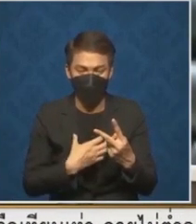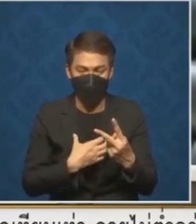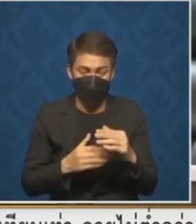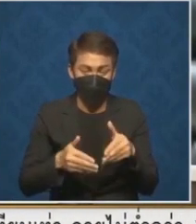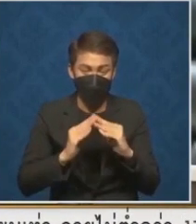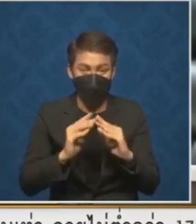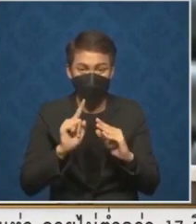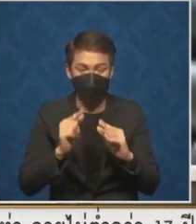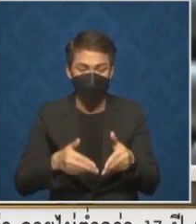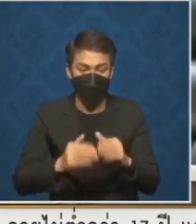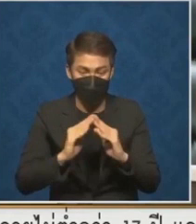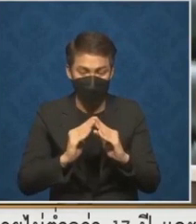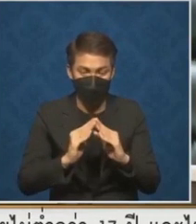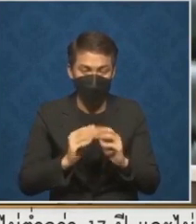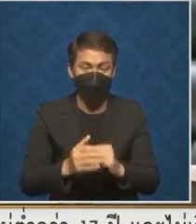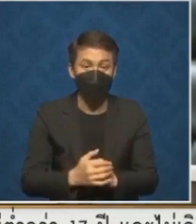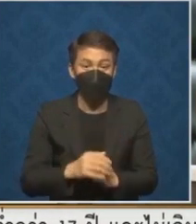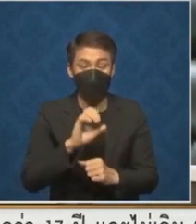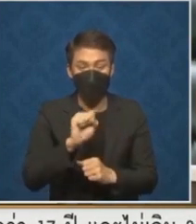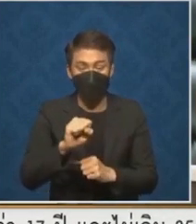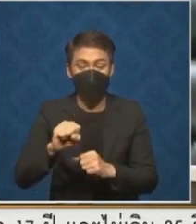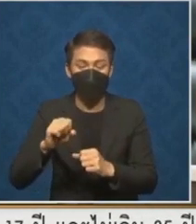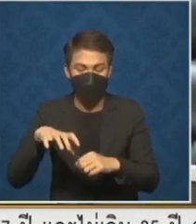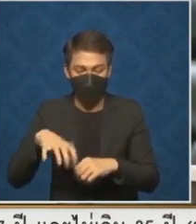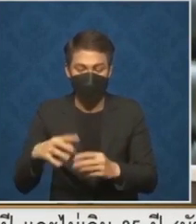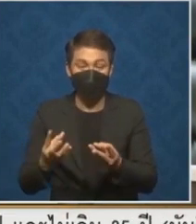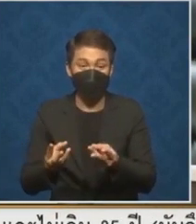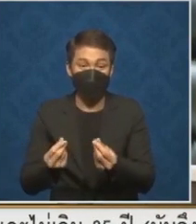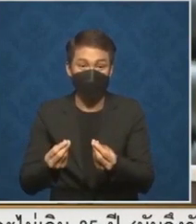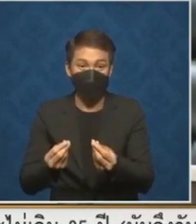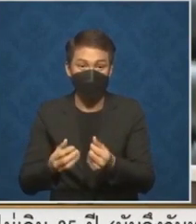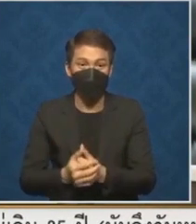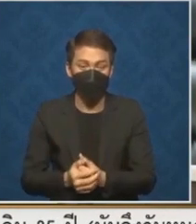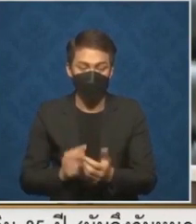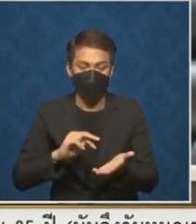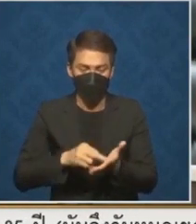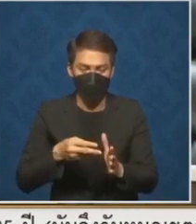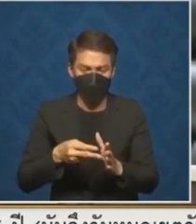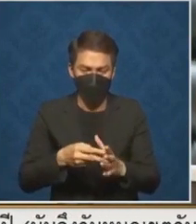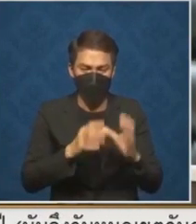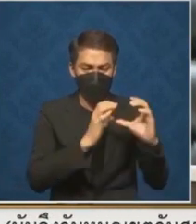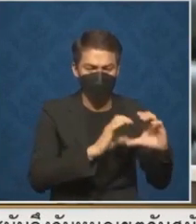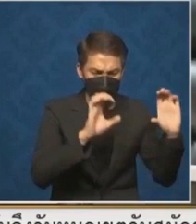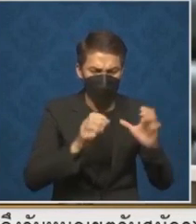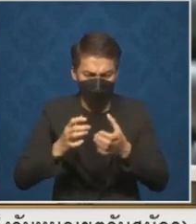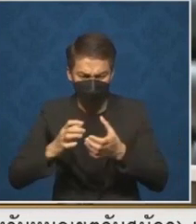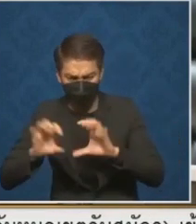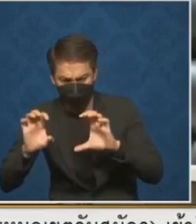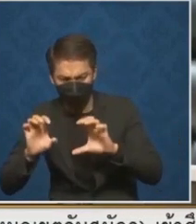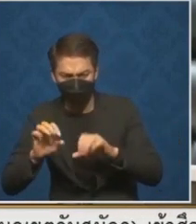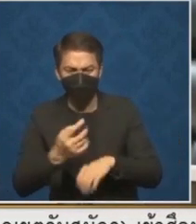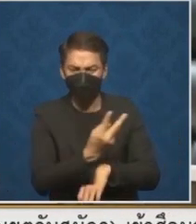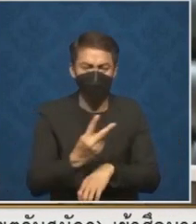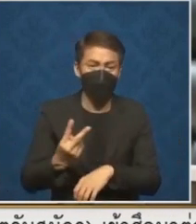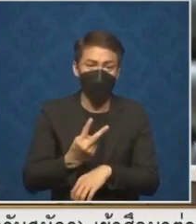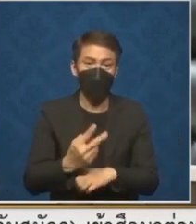ำนกงานนโยบายทดนแห่งชาตย์อันนี้ก็เป็นการเพิ่มและซ้อนรดขึ้นมายายเลยคอปญ